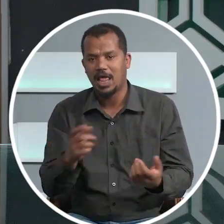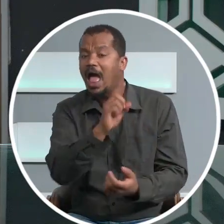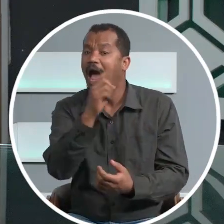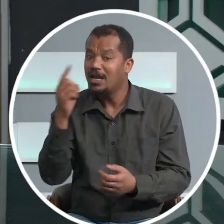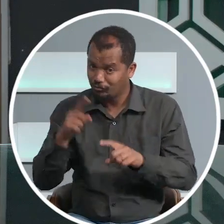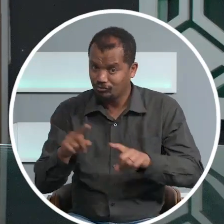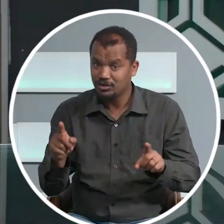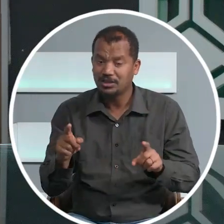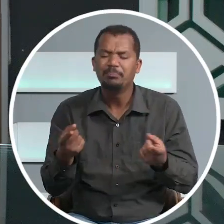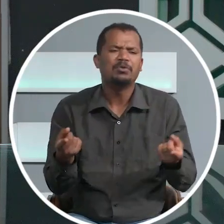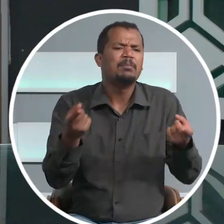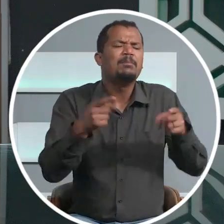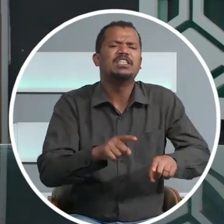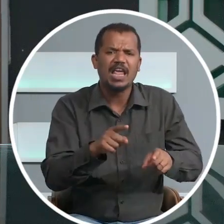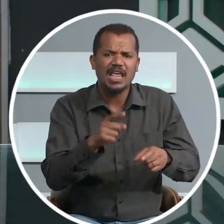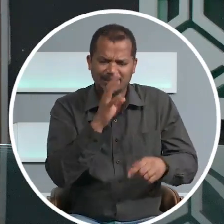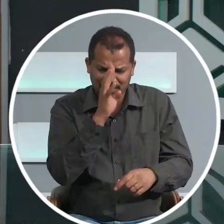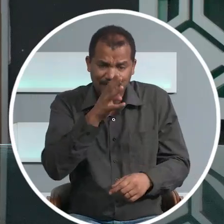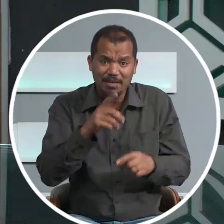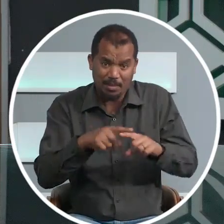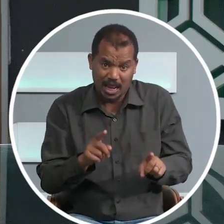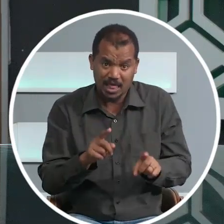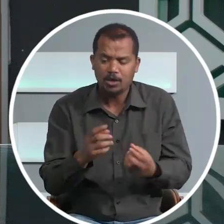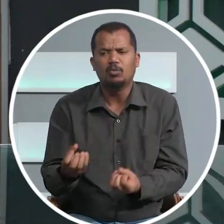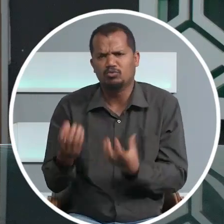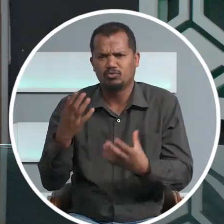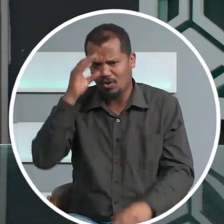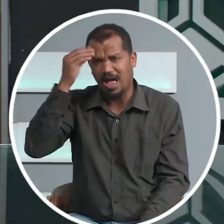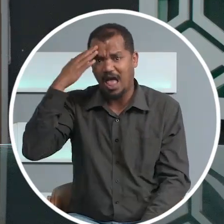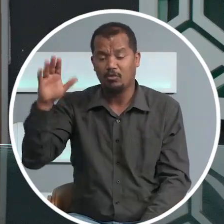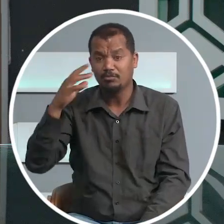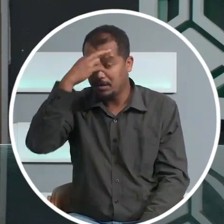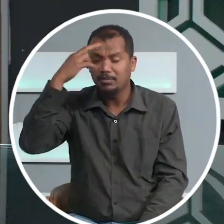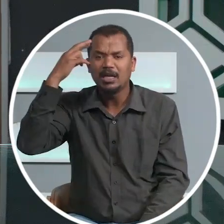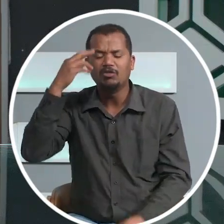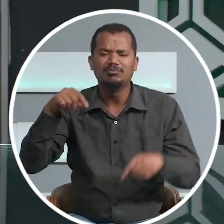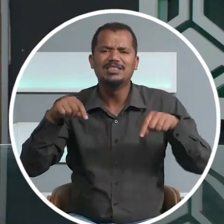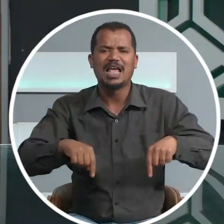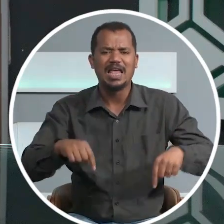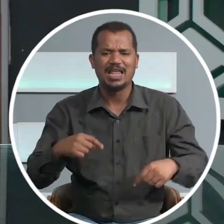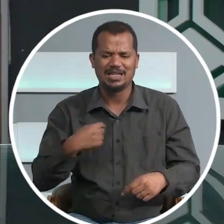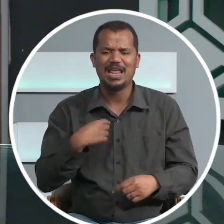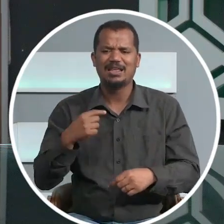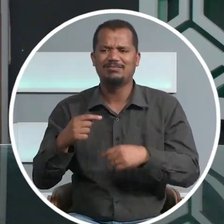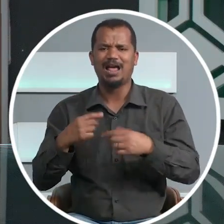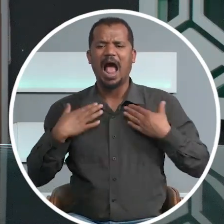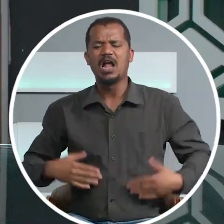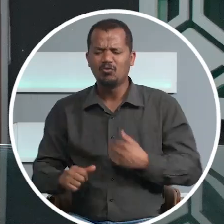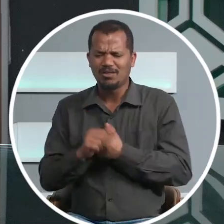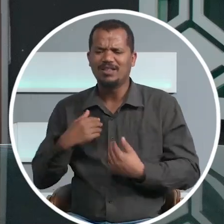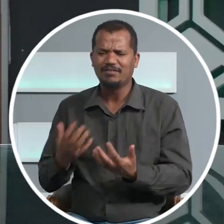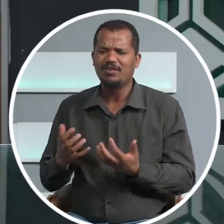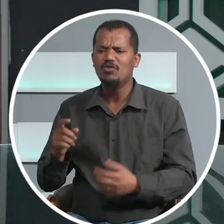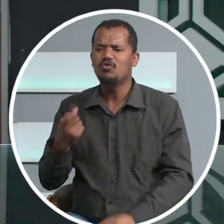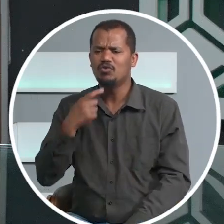እንችላለን። አንዳንዶቹን ግን መቼ እንደሚፈጠር በተለይ ብዙዎቻችን አናውቅም። ምክንያቱም እስቲ ዛሬ አካል ጉዳተኛ